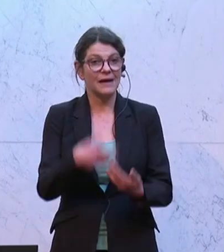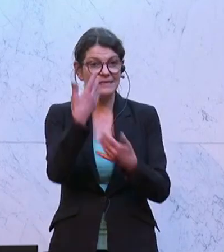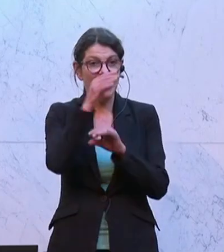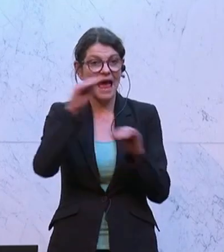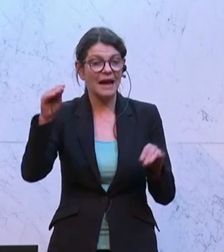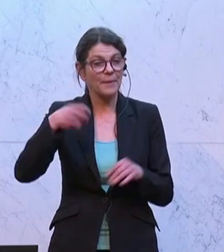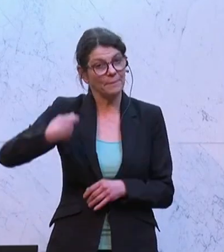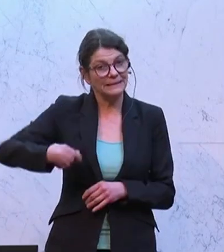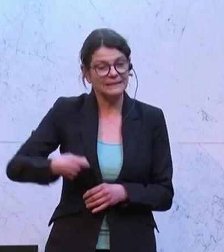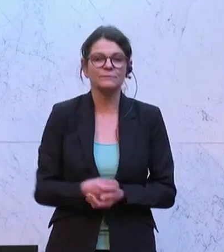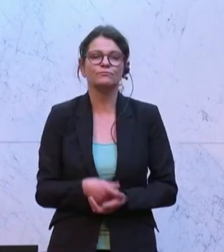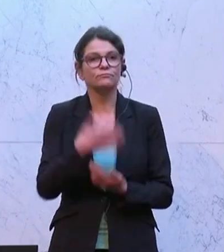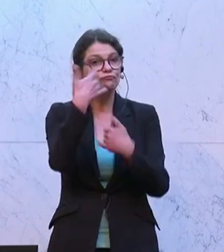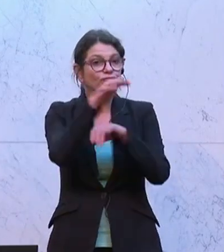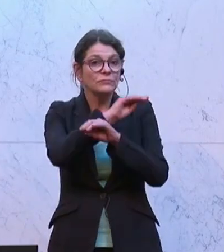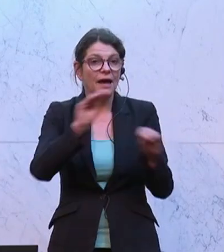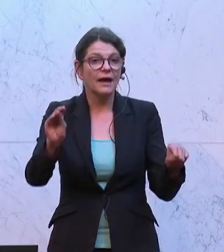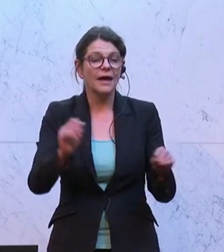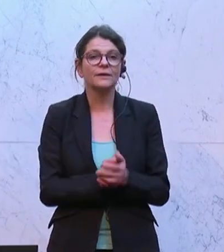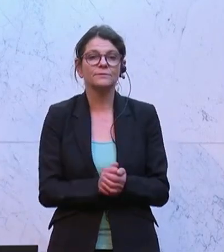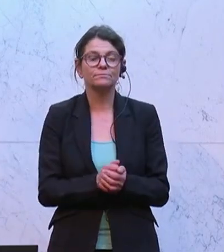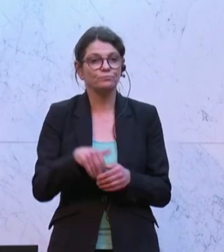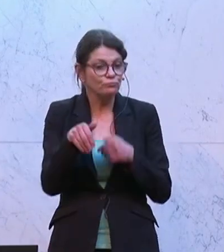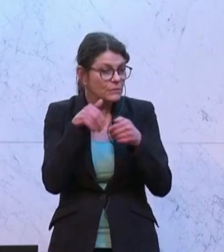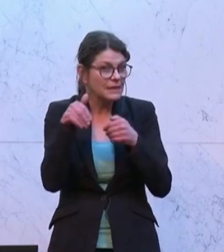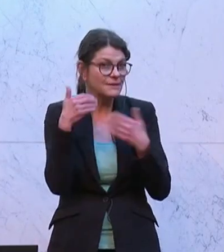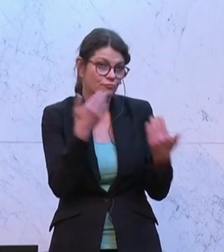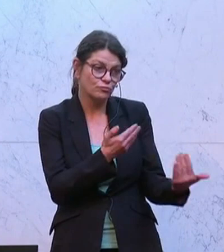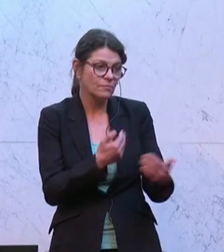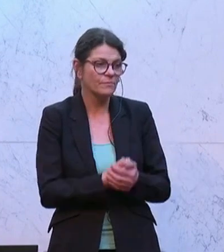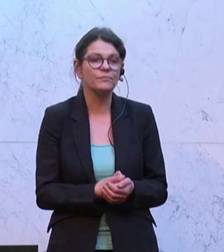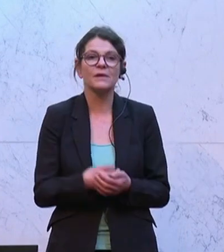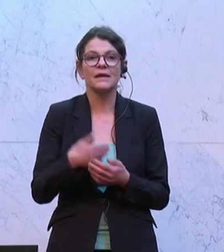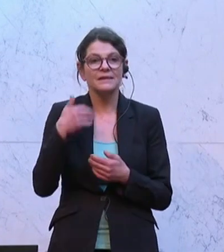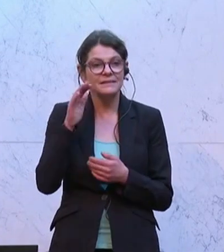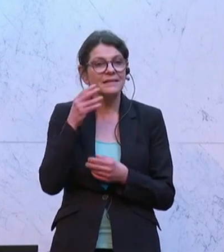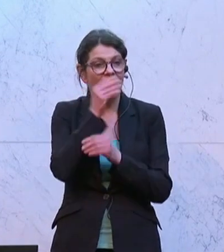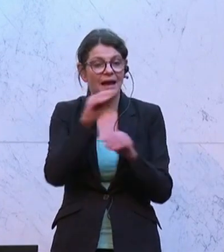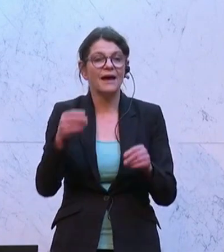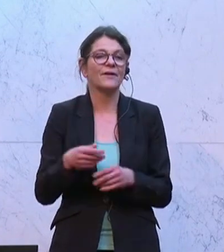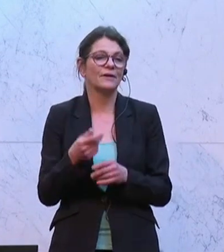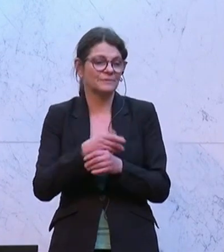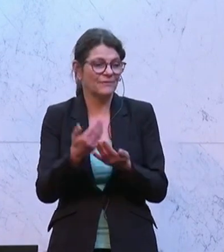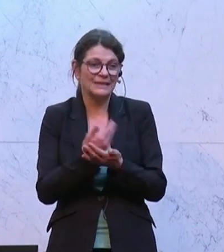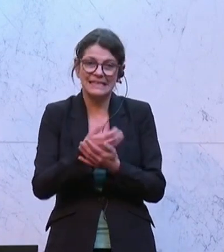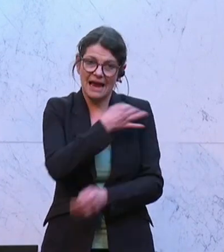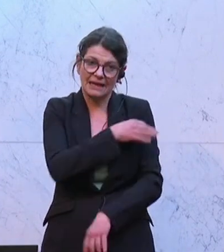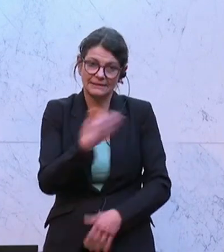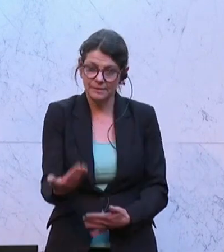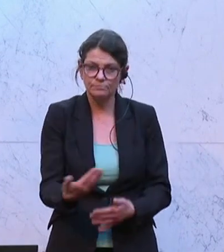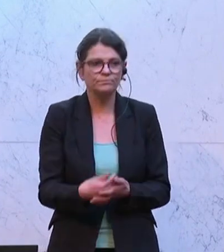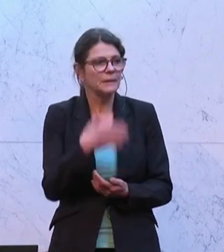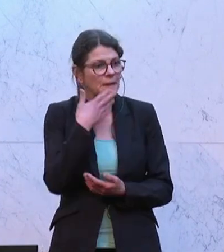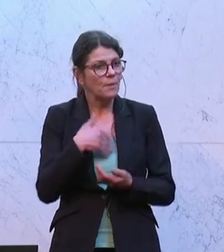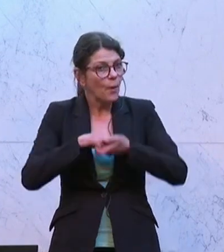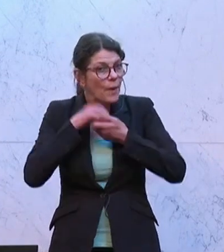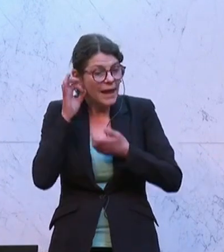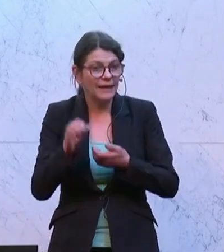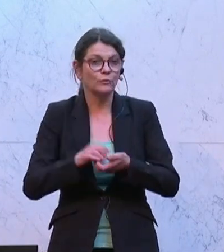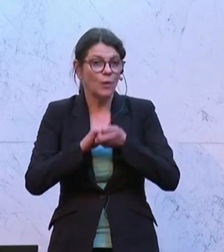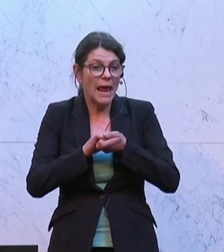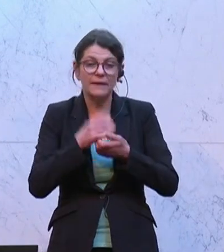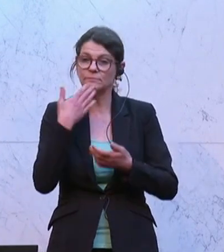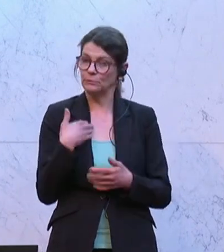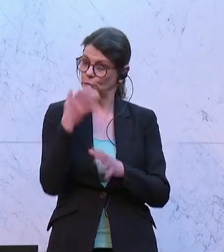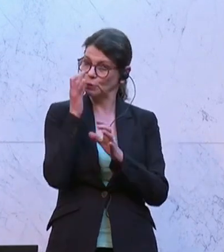Sehr geehrter Präsident, sehr geehrter Minister, sehr geehrter Vizekanzler, liebe Kolleginnen und Kollegen, liebe Zuseherinnen und Zuseher.